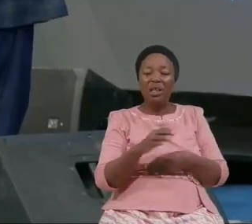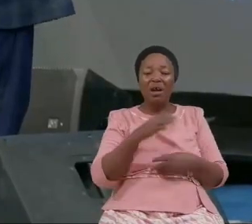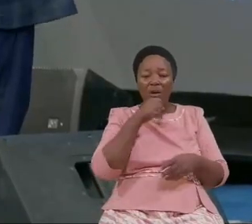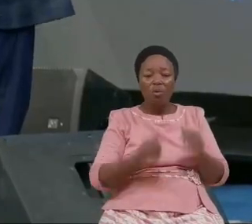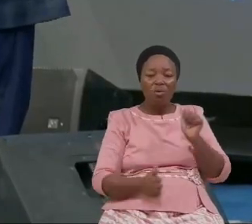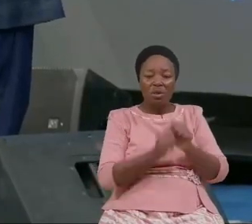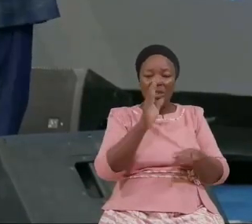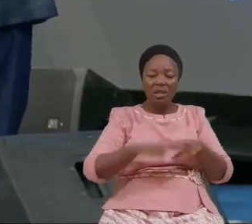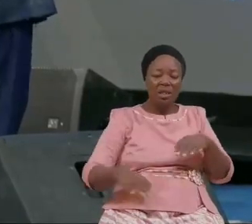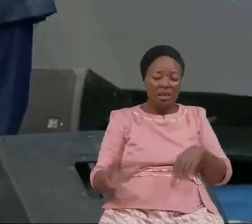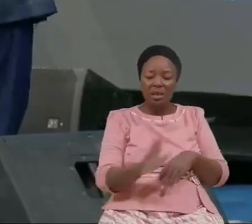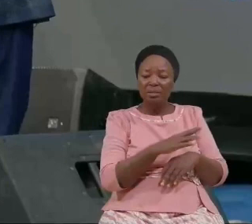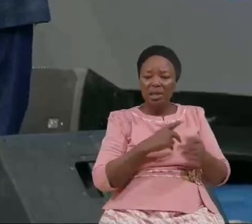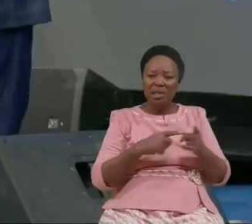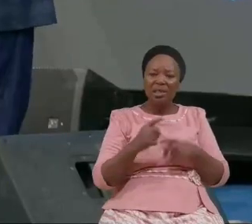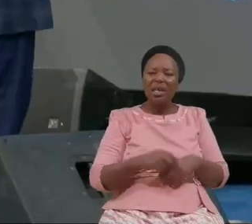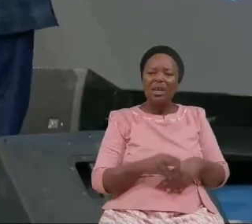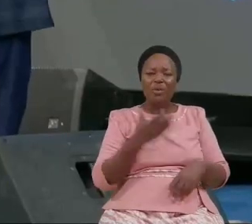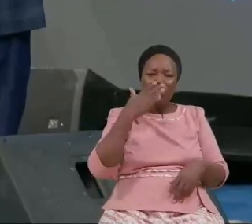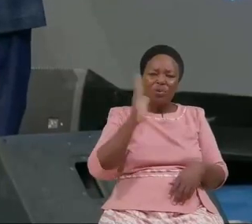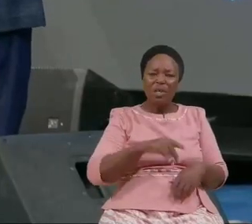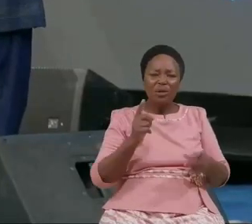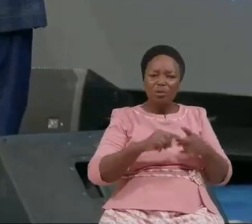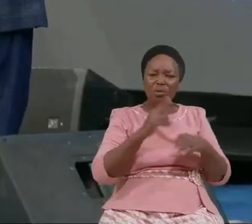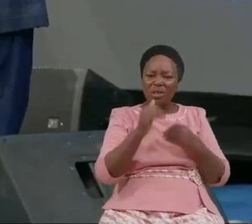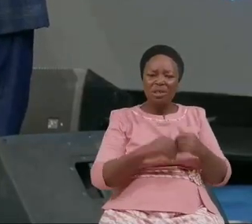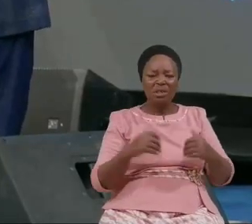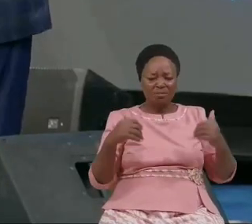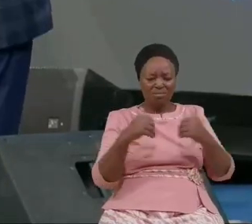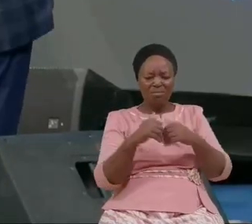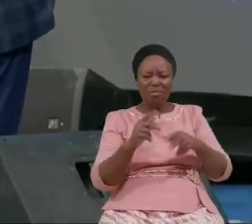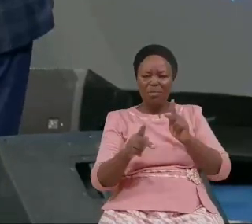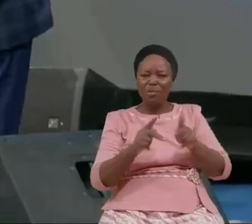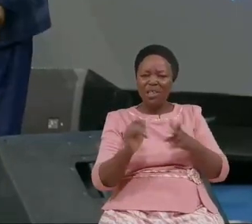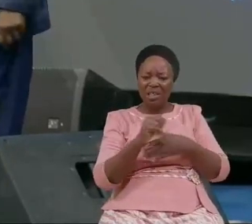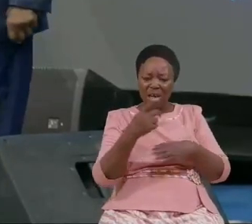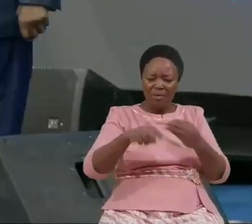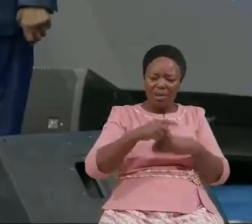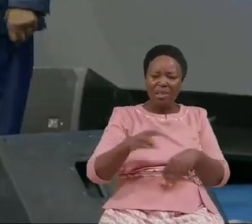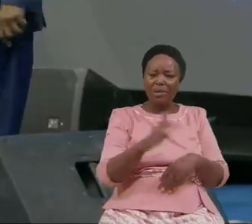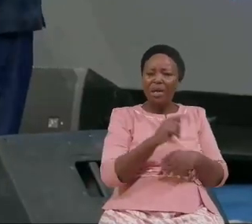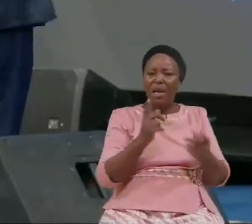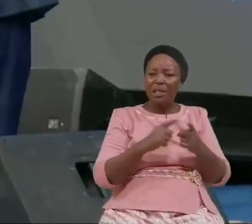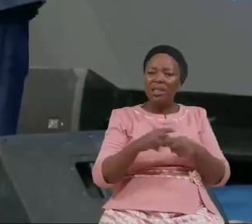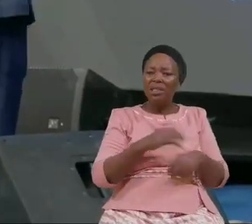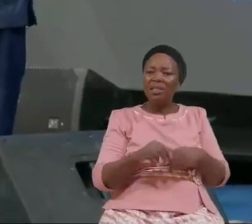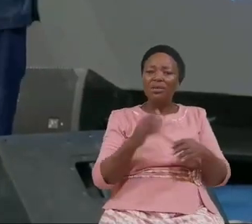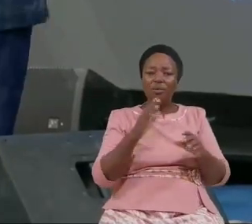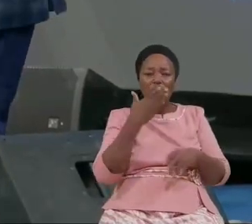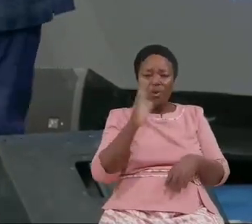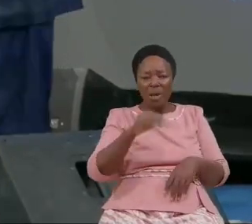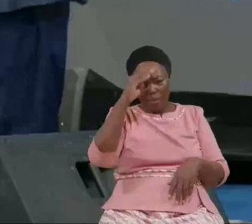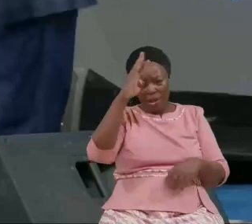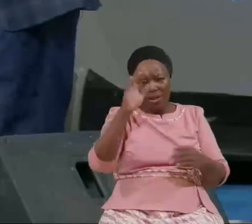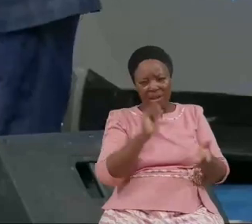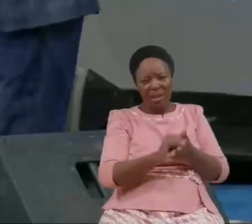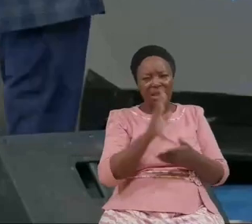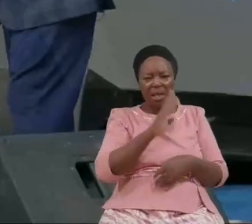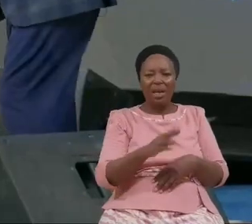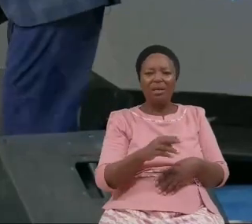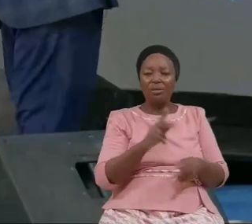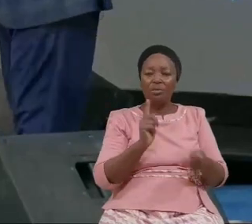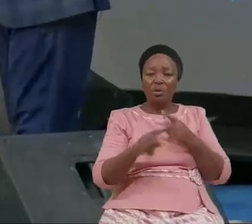il a une terreur que ces collègues c'est père pour ceux qui sont